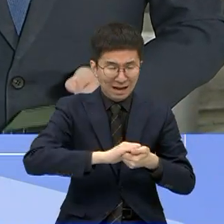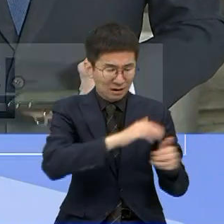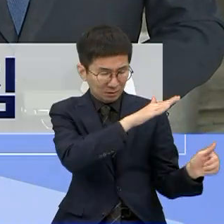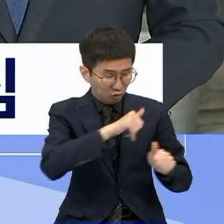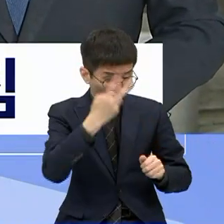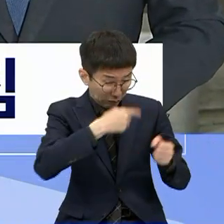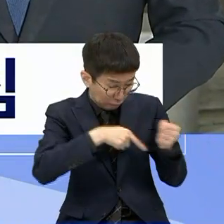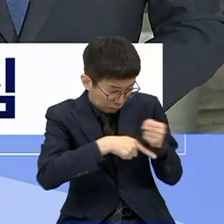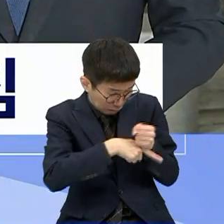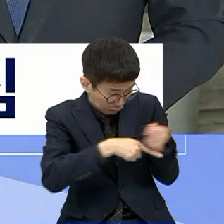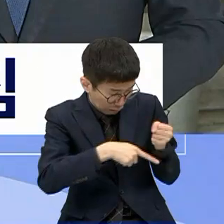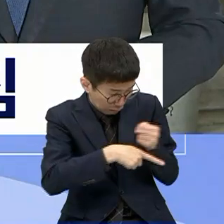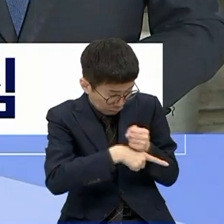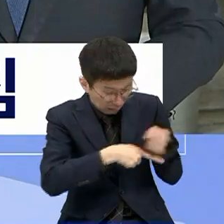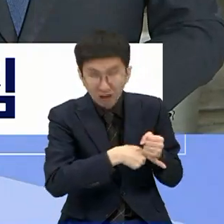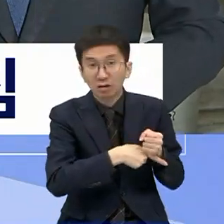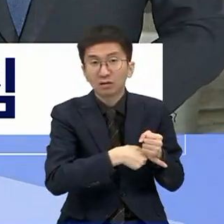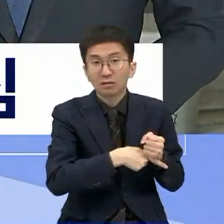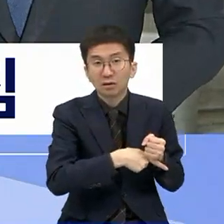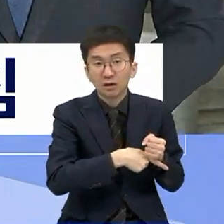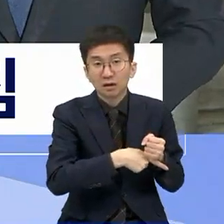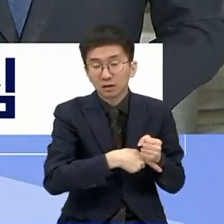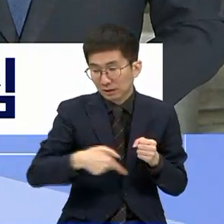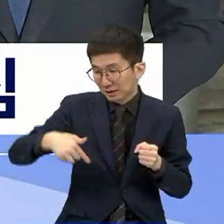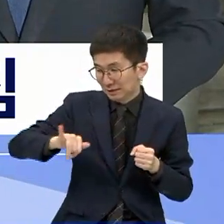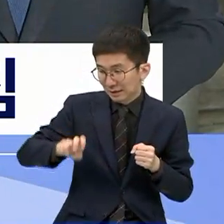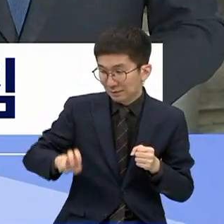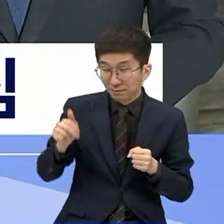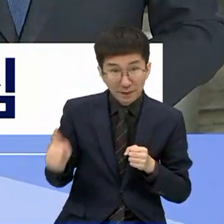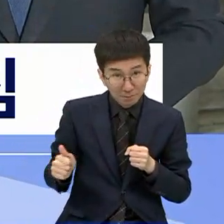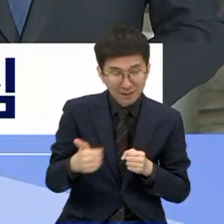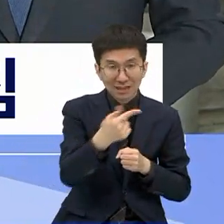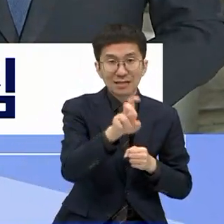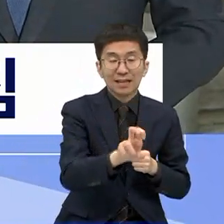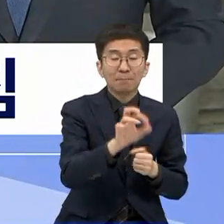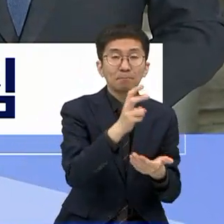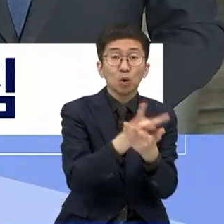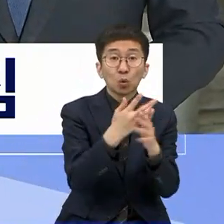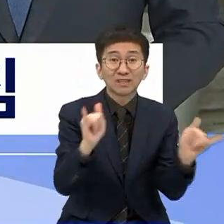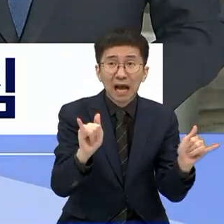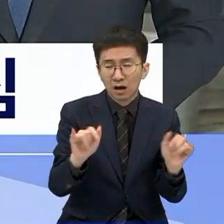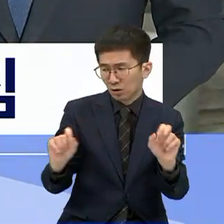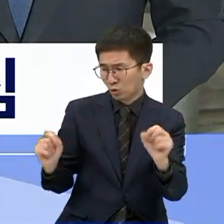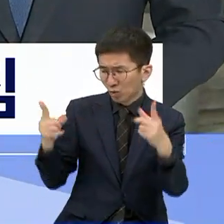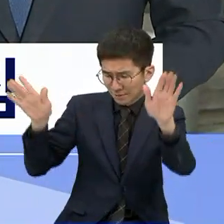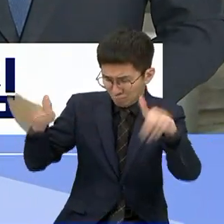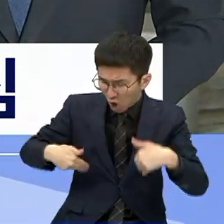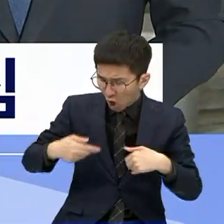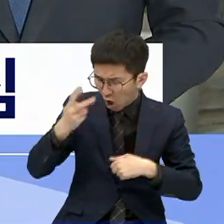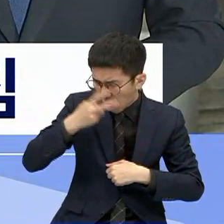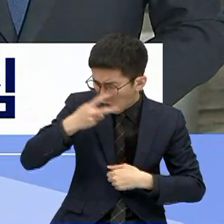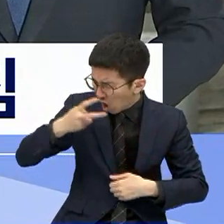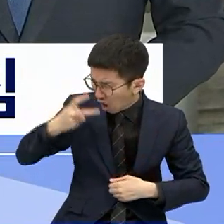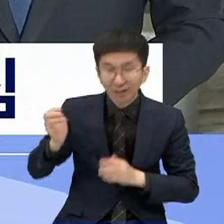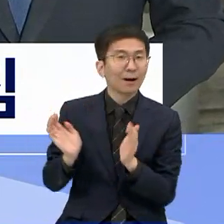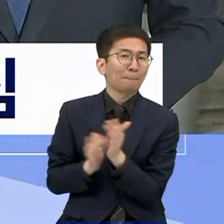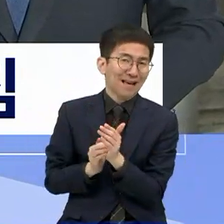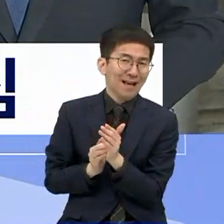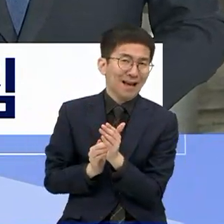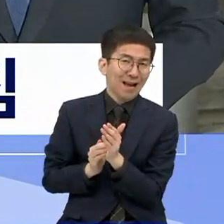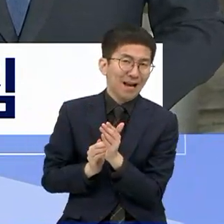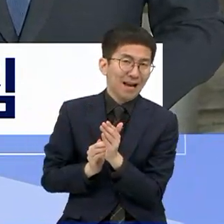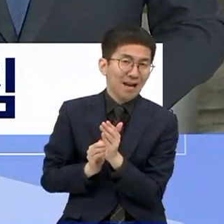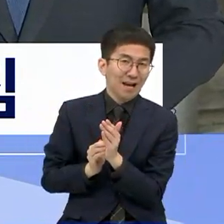기술 앞 뜨거운 외계 핵심이 물들인 김밥 메시아 나무 변호사 등을 연이틀 동시에 불러 혐의 내용을 보강해 습니다 이를